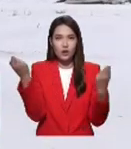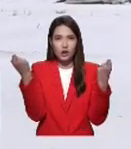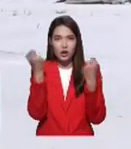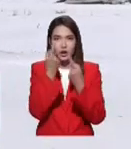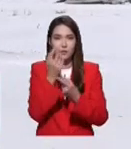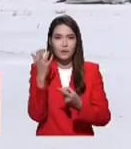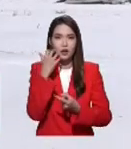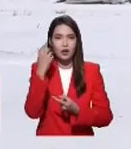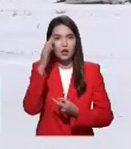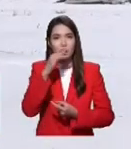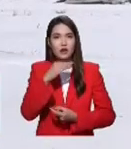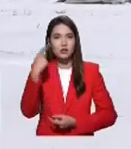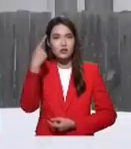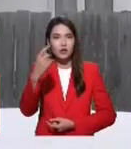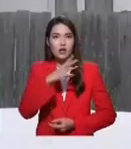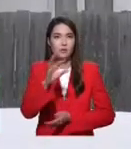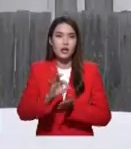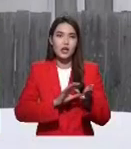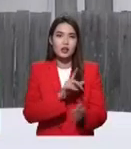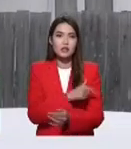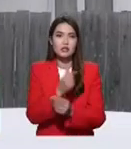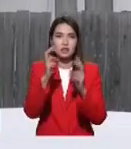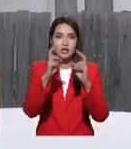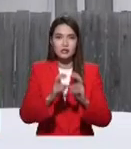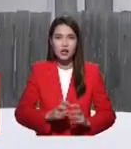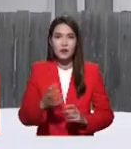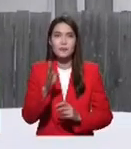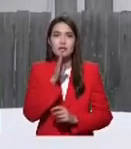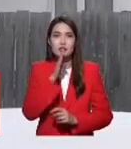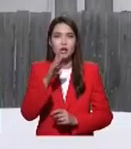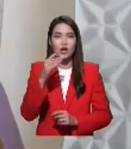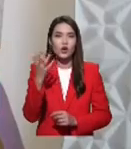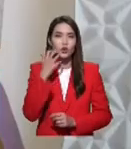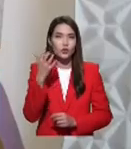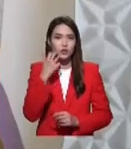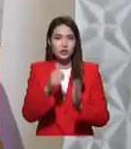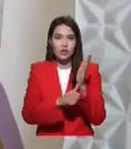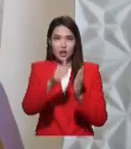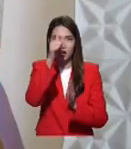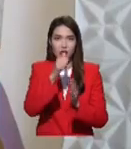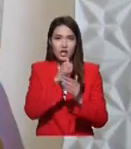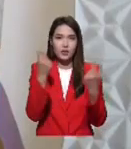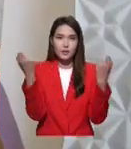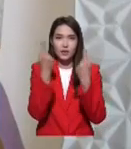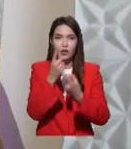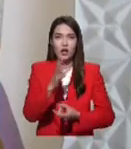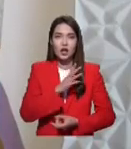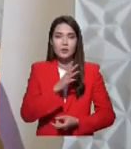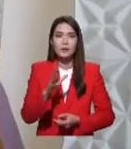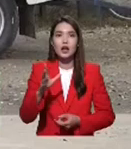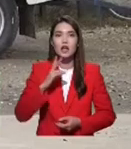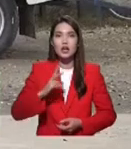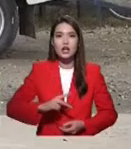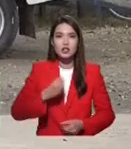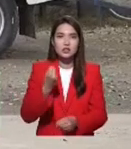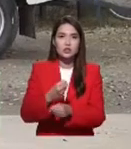анасына хабар беріпті. Дереу дәрігерге апарып тексерткен, олар қыз баланың жүкті болғанына 6 ай толғанын анықтады. Қызына